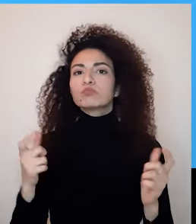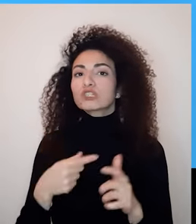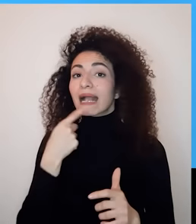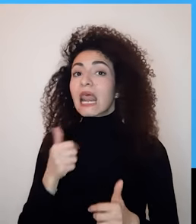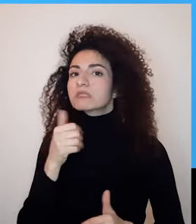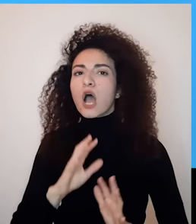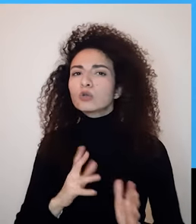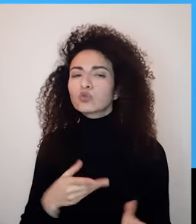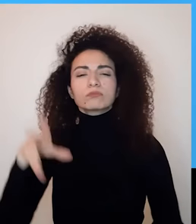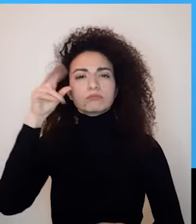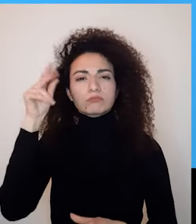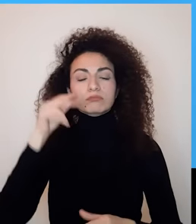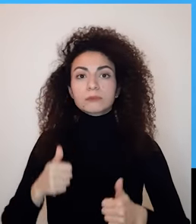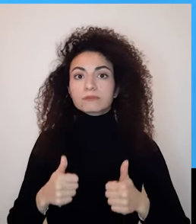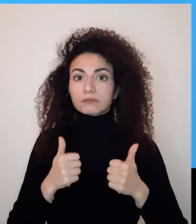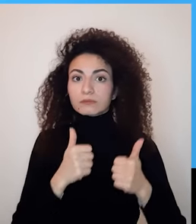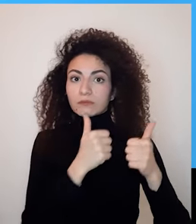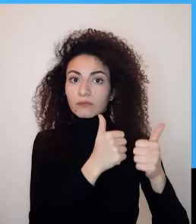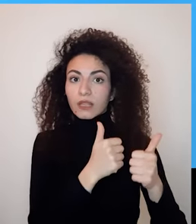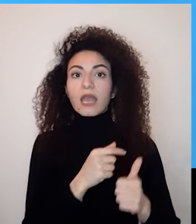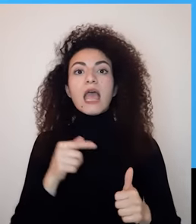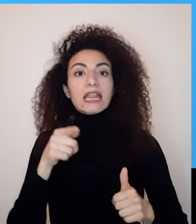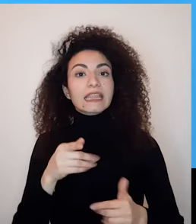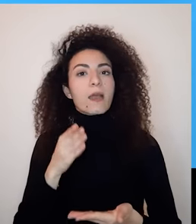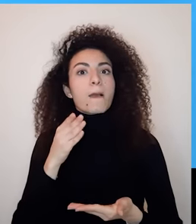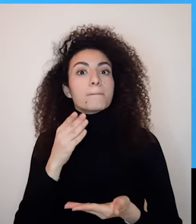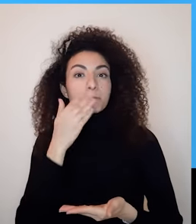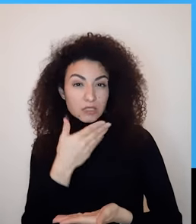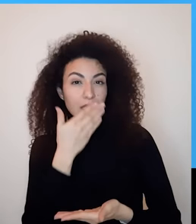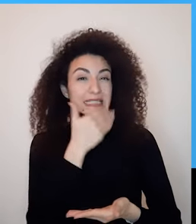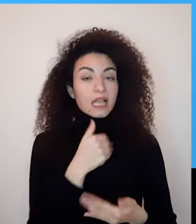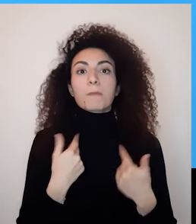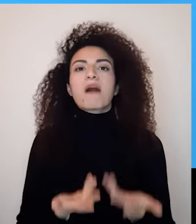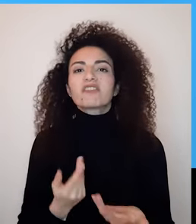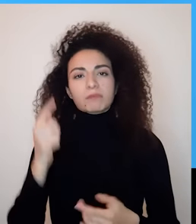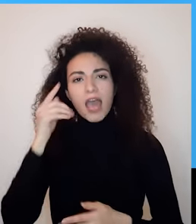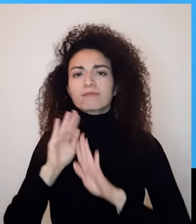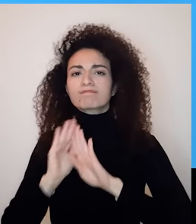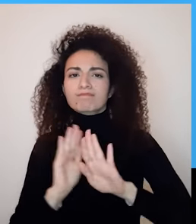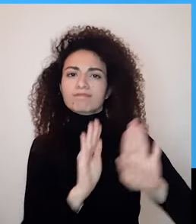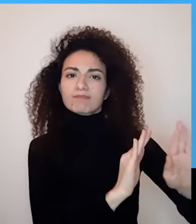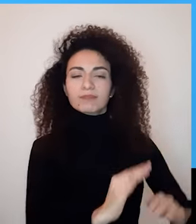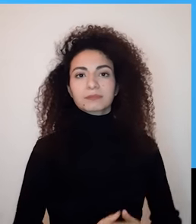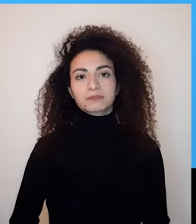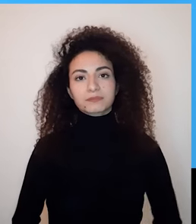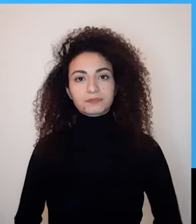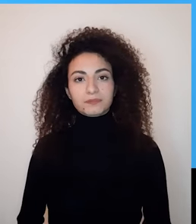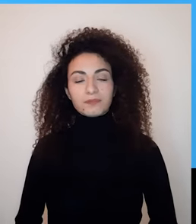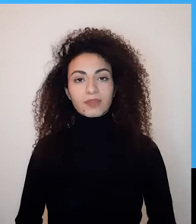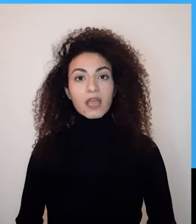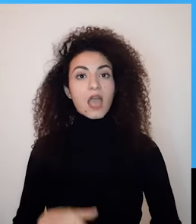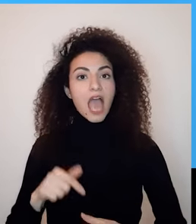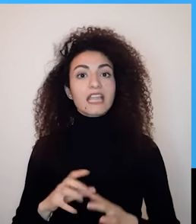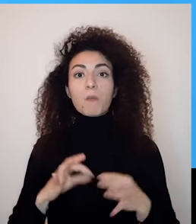الاجتماعية ومفاهيم مغلوطة بتتعلق بالشرف والعار وما إلى هنالك من معتقدات بتجعلك تلتزمي بالصمت تجاه أي نوع من الاعتداء